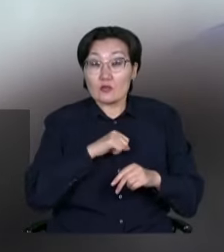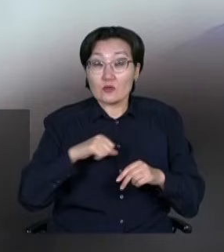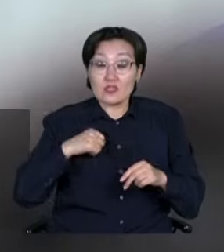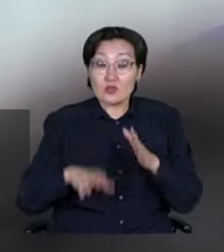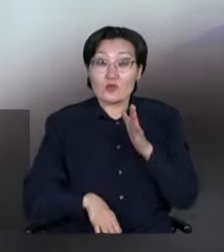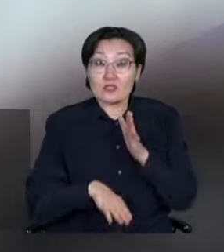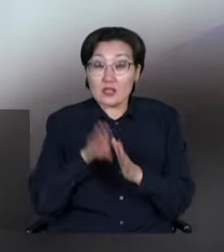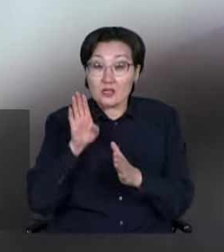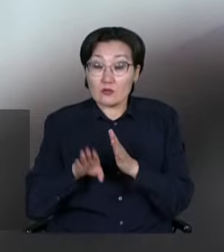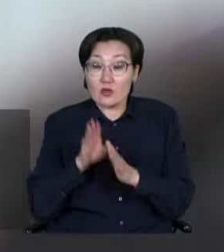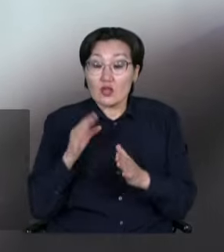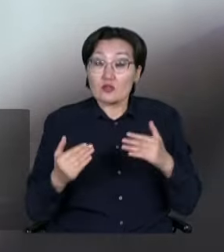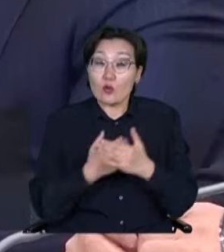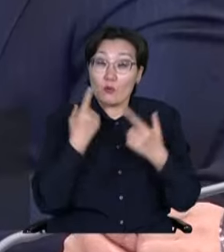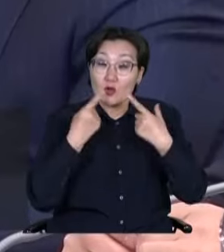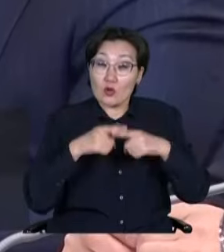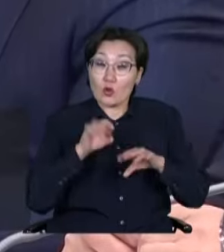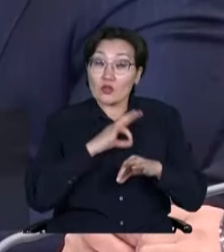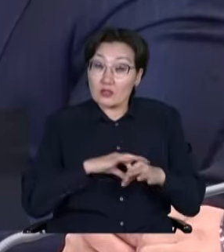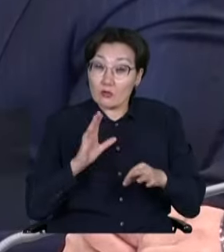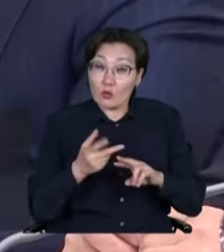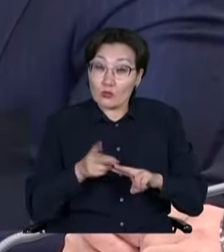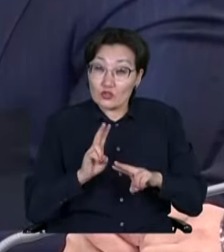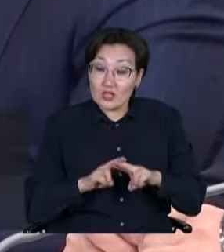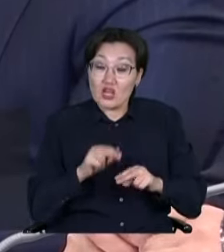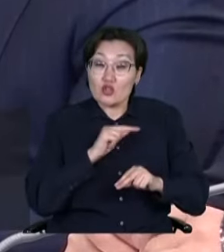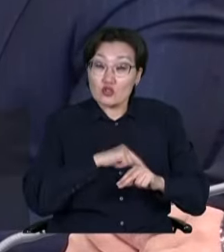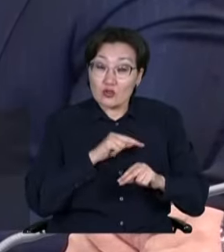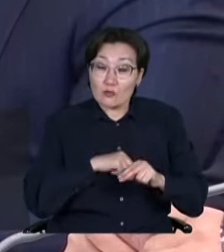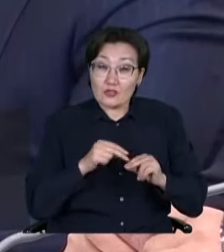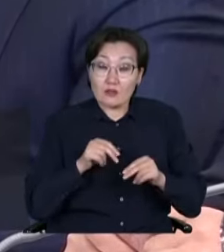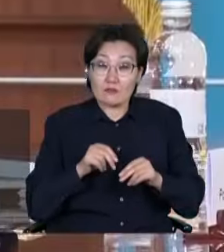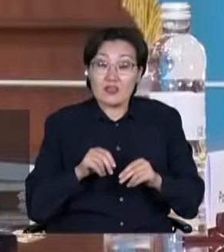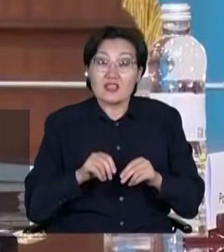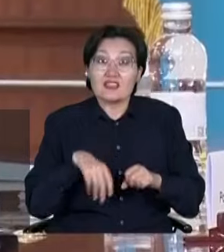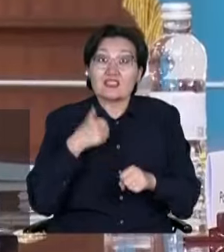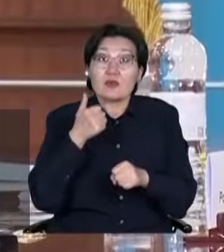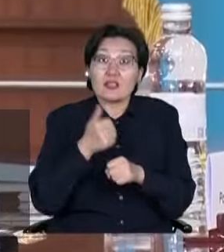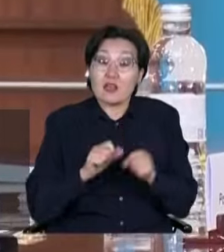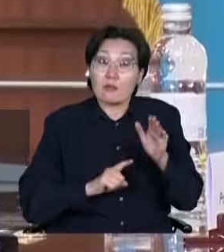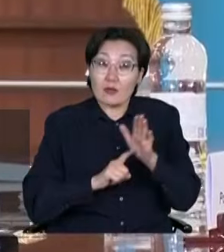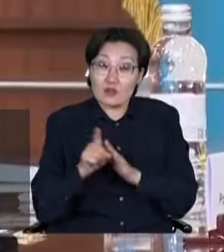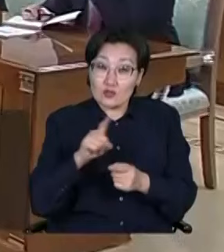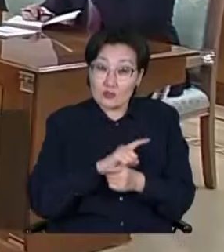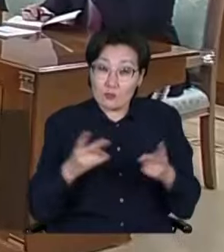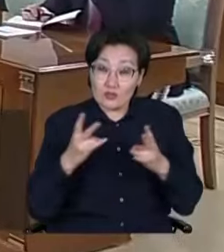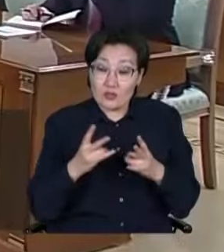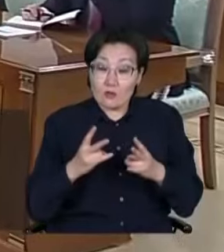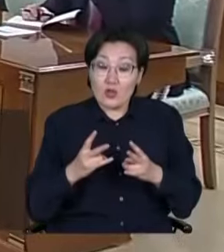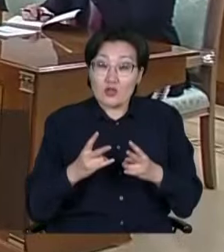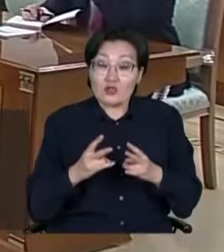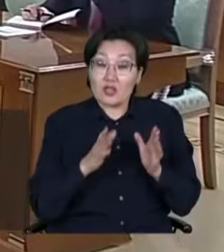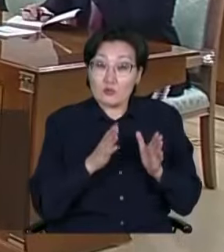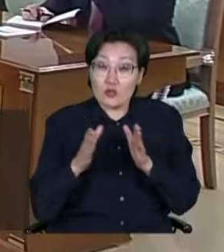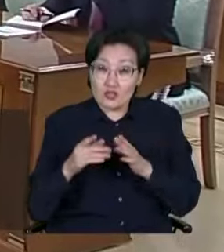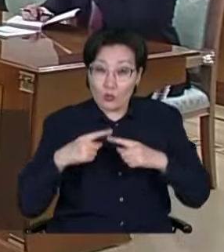үздік инновацияларды қолданамыз. Ол үшін жұмысты түбірінен бастауымыз керек. Яғни институционалдық